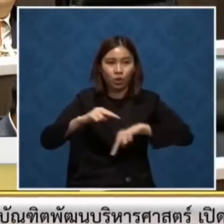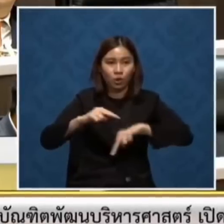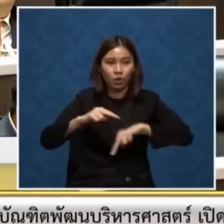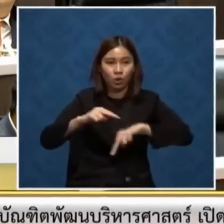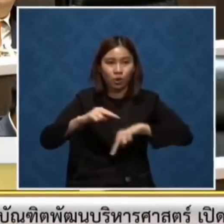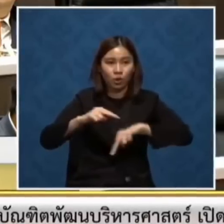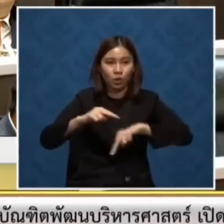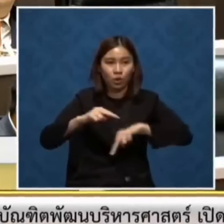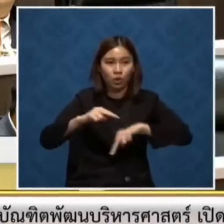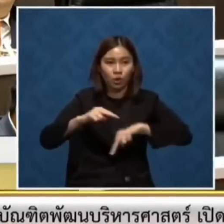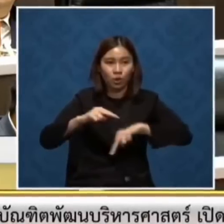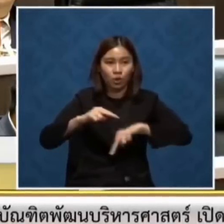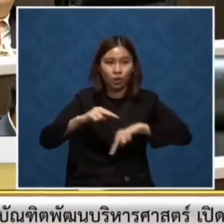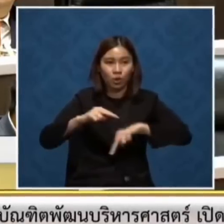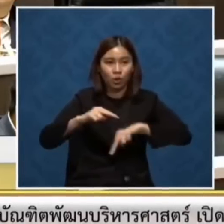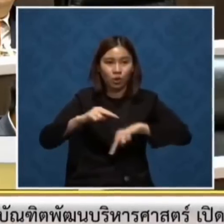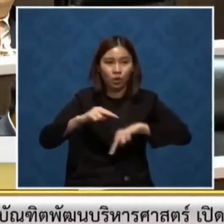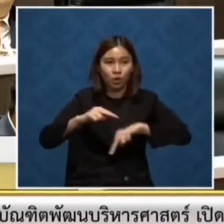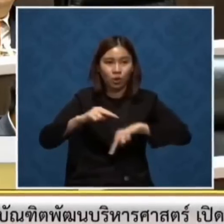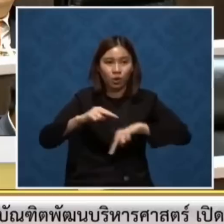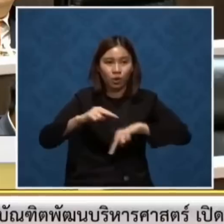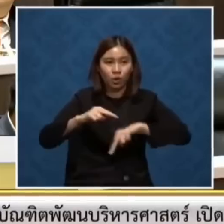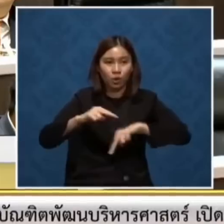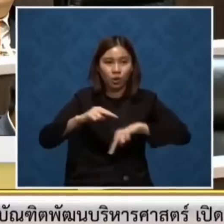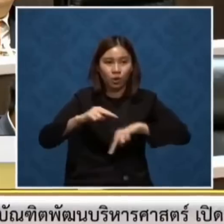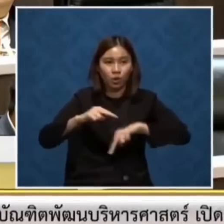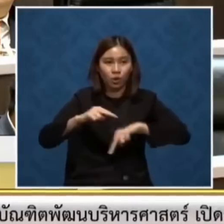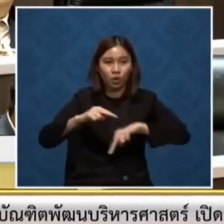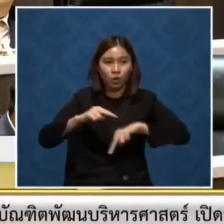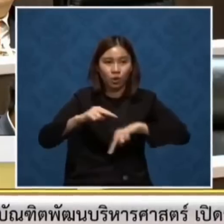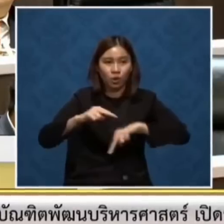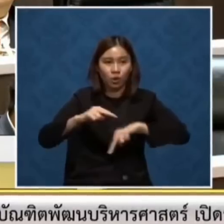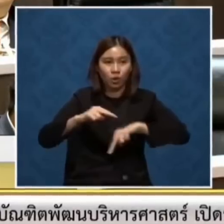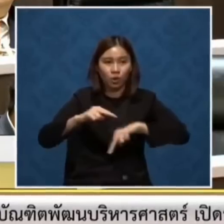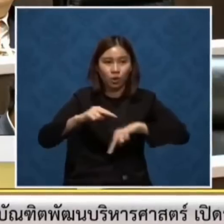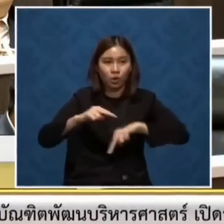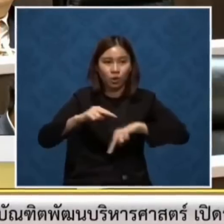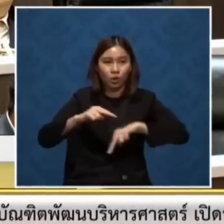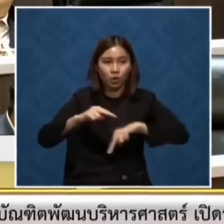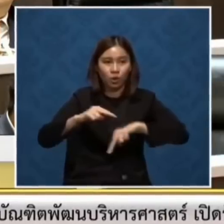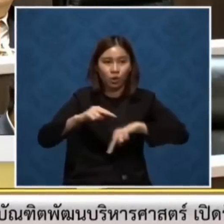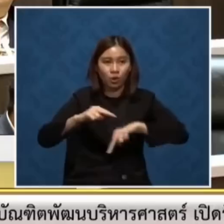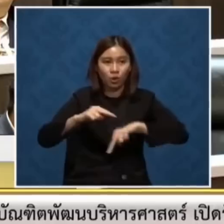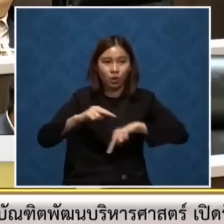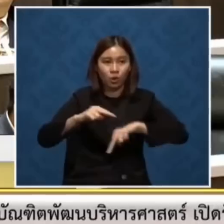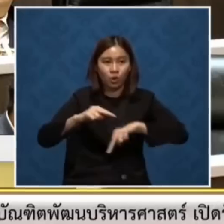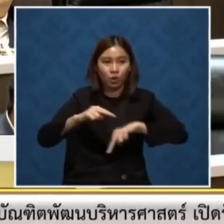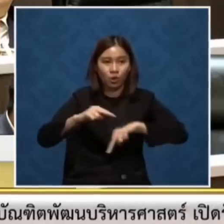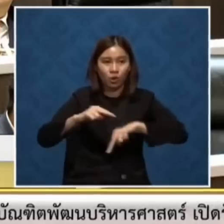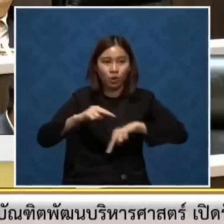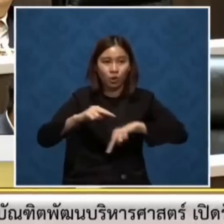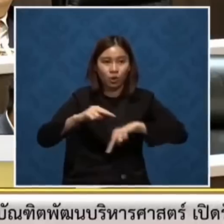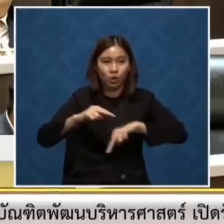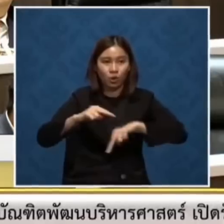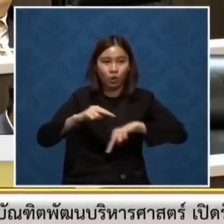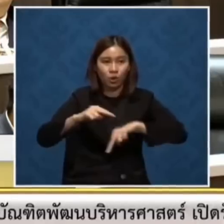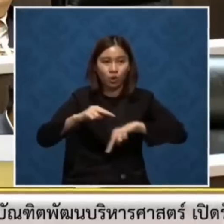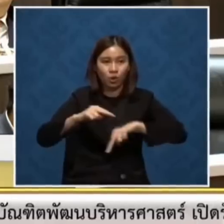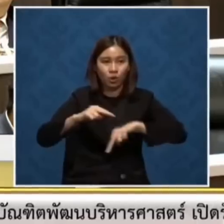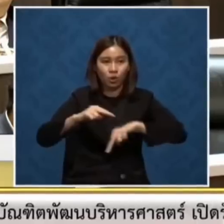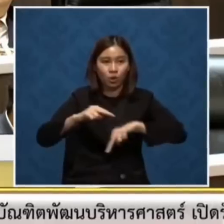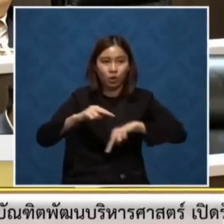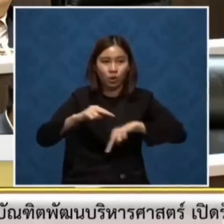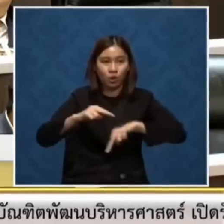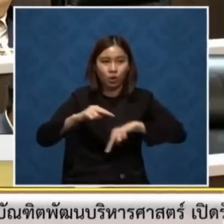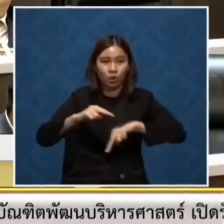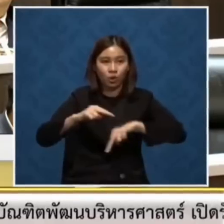ครับโครงการอะไรนะครับที่ประชาชนจะได้ประโยชน์นะครับทำนะเหมือนไม่เต็มใจทำโคร